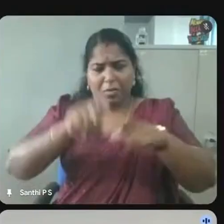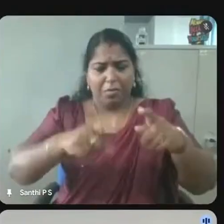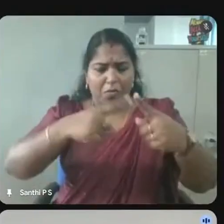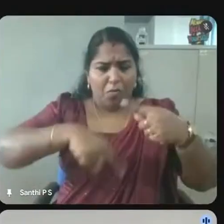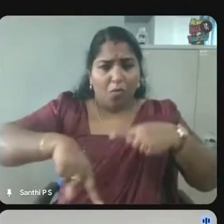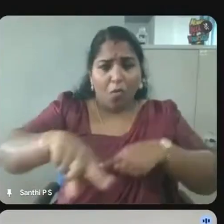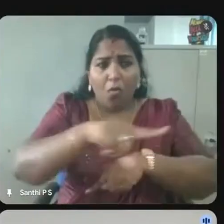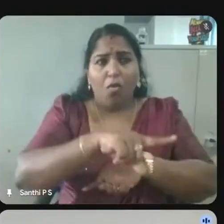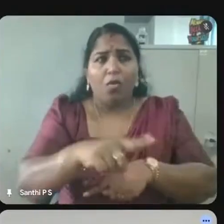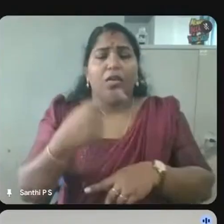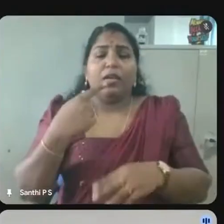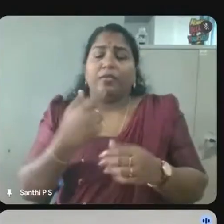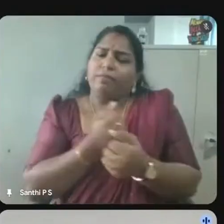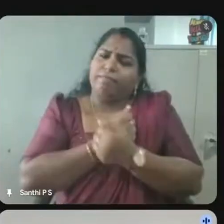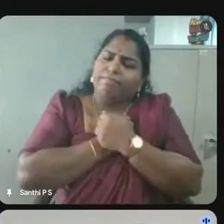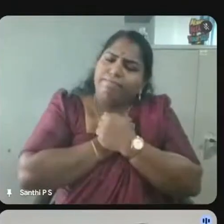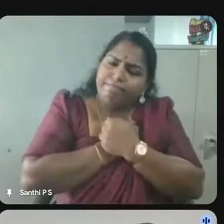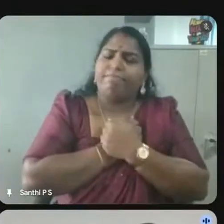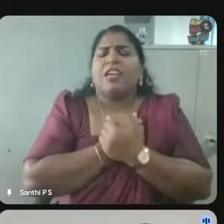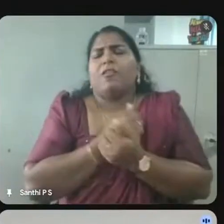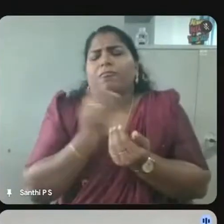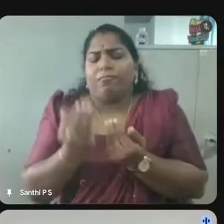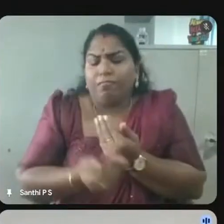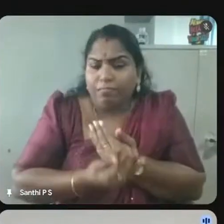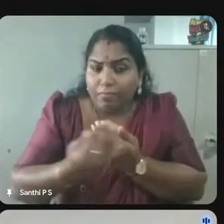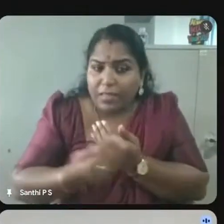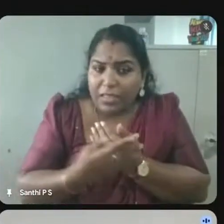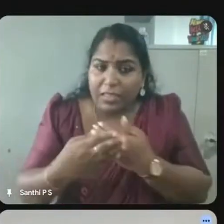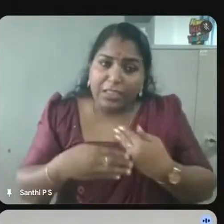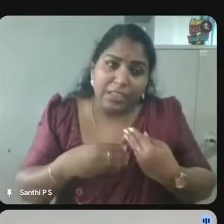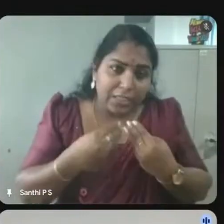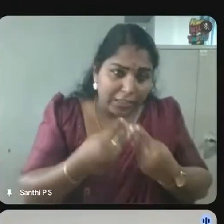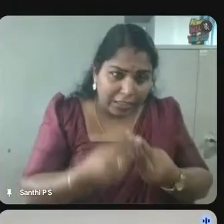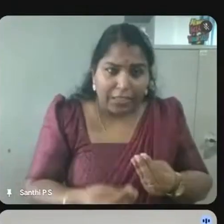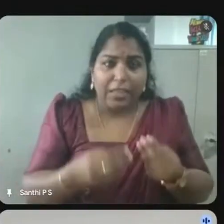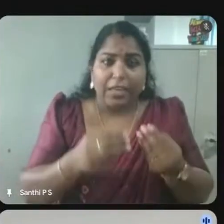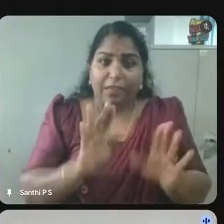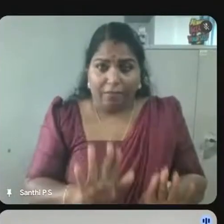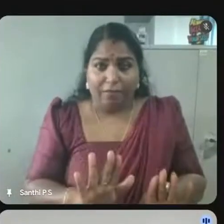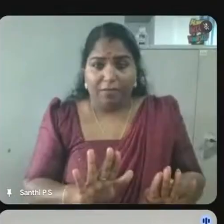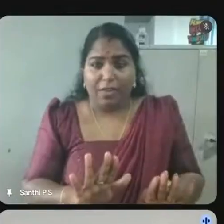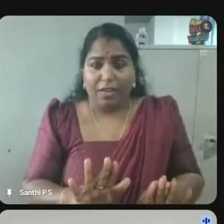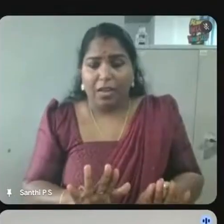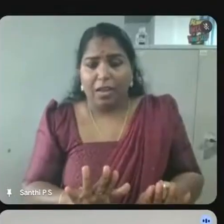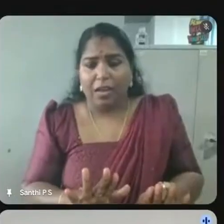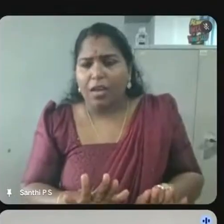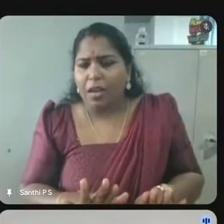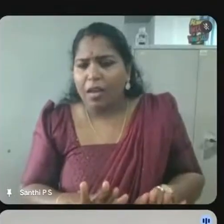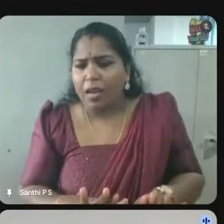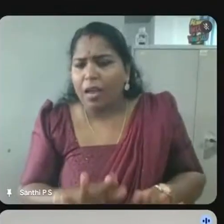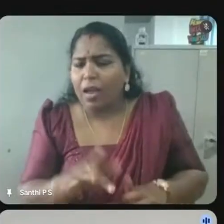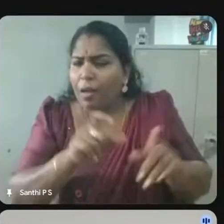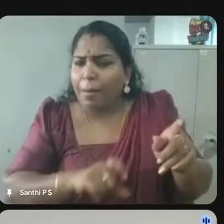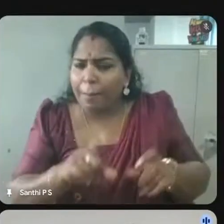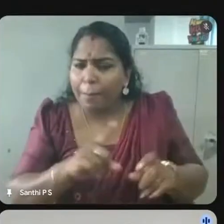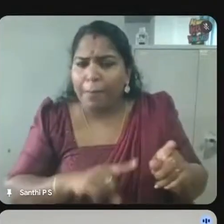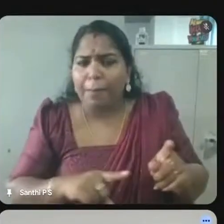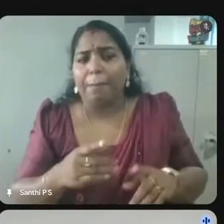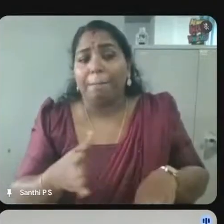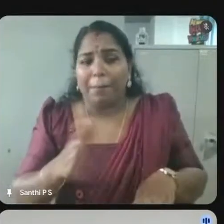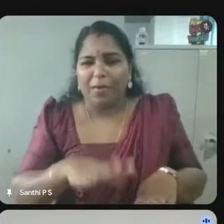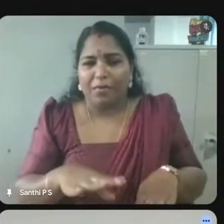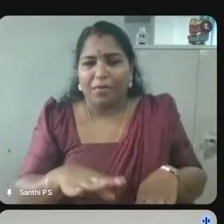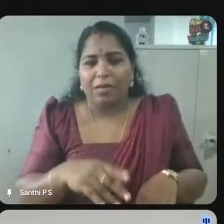വളരെ സ്നേഹത്തോടും ഉള്ള ഒരു പരിചരണം കൊടുക്കുകയാണെങ്കിൽ, ഈ ഒരു മാർക്ക് ട്വെയിൻ്റെ ഈ വാചകം എനിക്ക് വളരെ